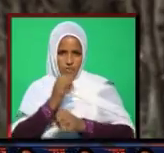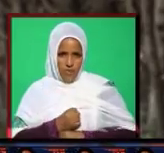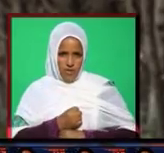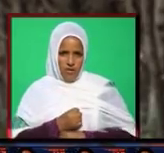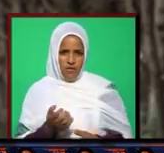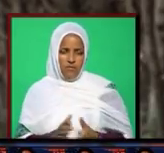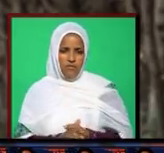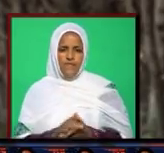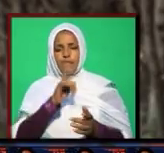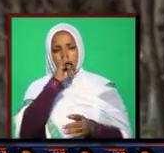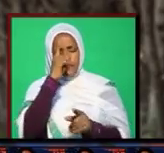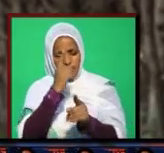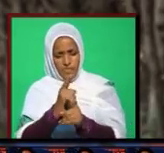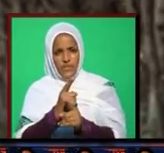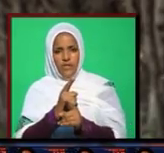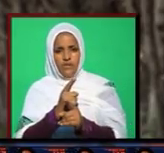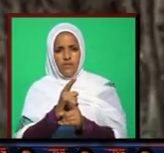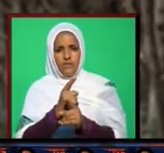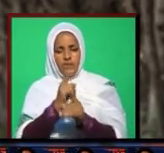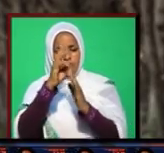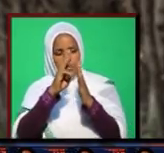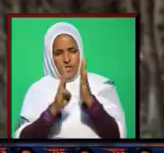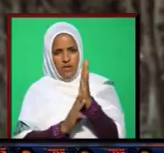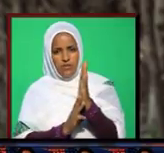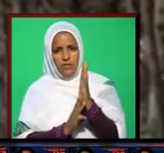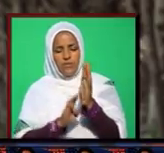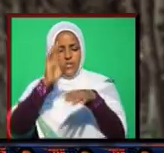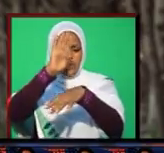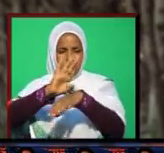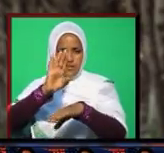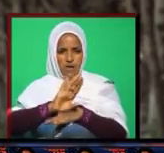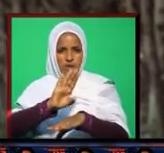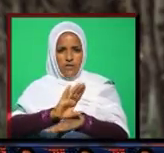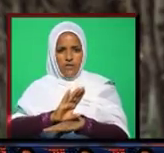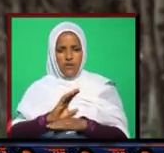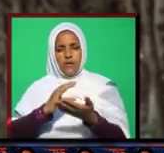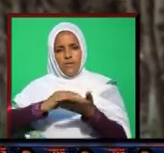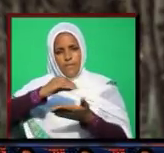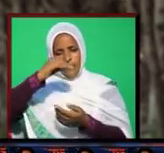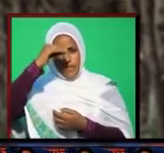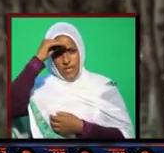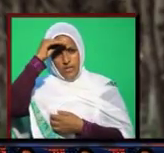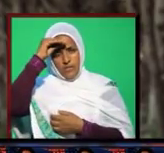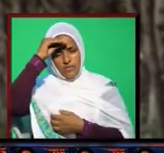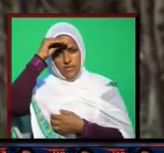ምስጋናዬን ይቀበለኛል። በእውነት በሚገባ በስርዓተ ቤተ ክርስቲያን